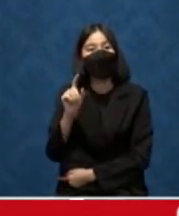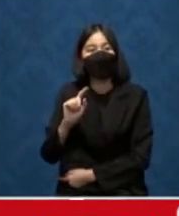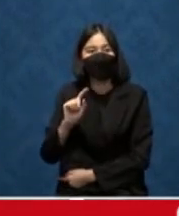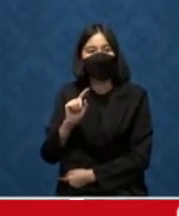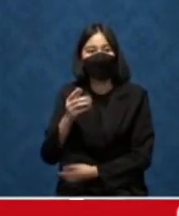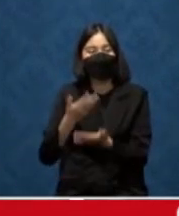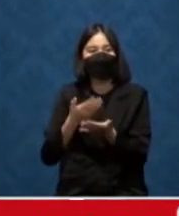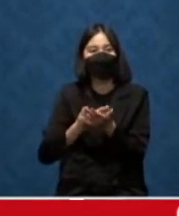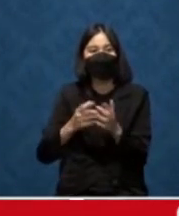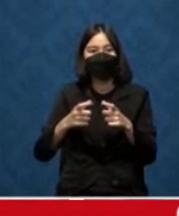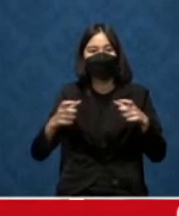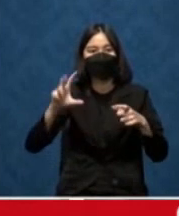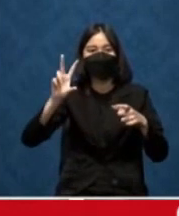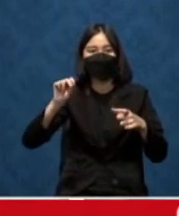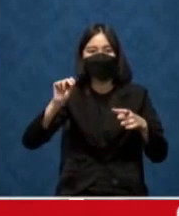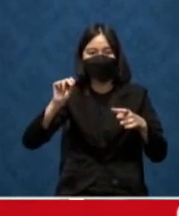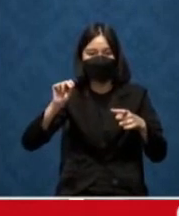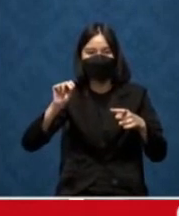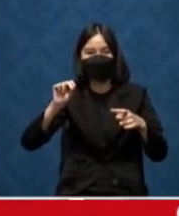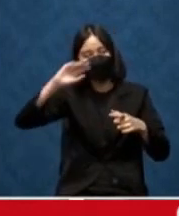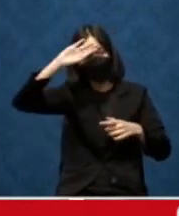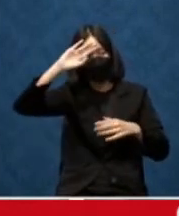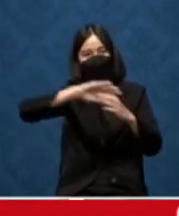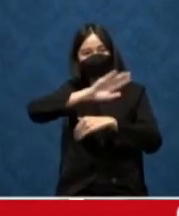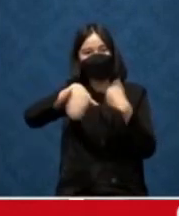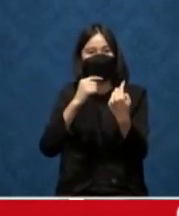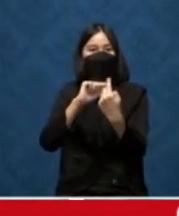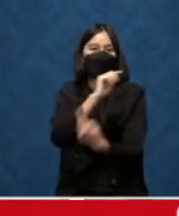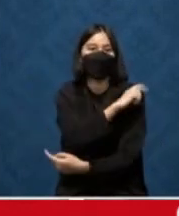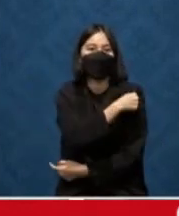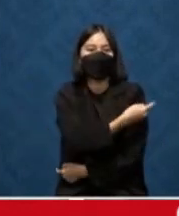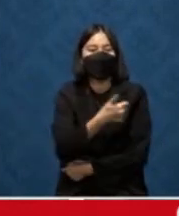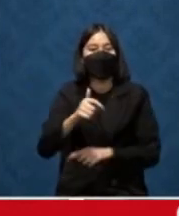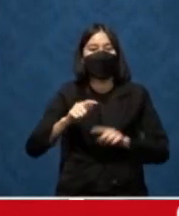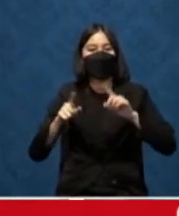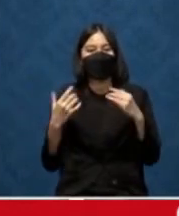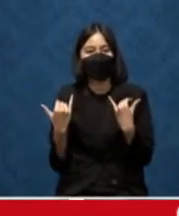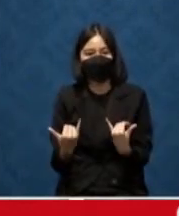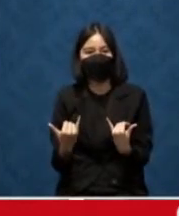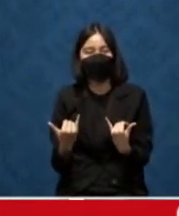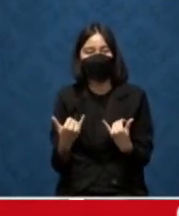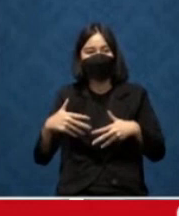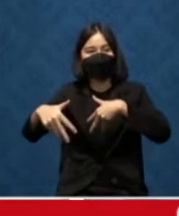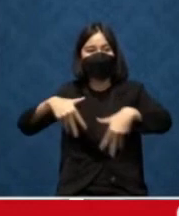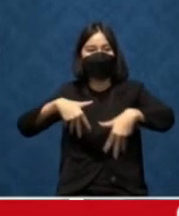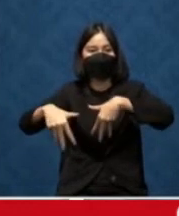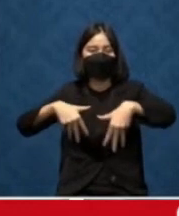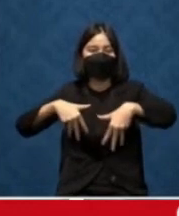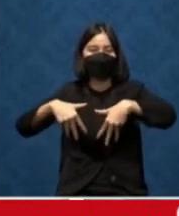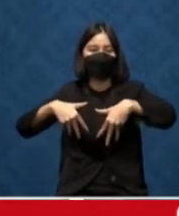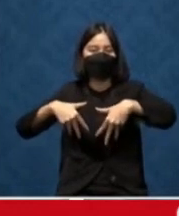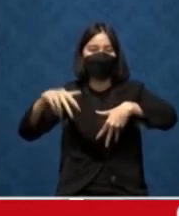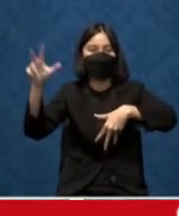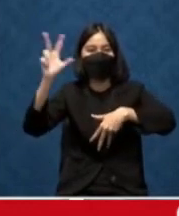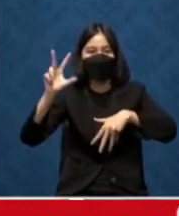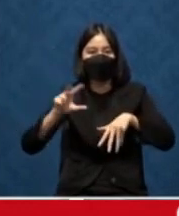คือ 30 บา รัษา ทุก โลกที่ เรา จะ เข้า ถึง ใน วงการ แพทย ได้แต่ วันนี้ เรา ให้ ป ชาชน ใน การ ปูก